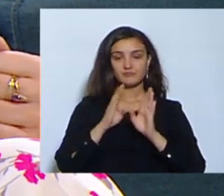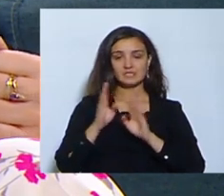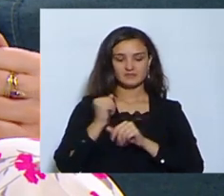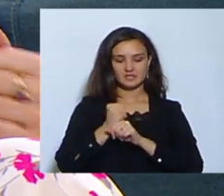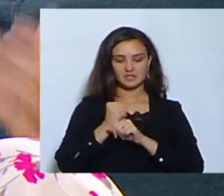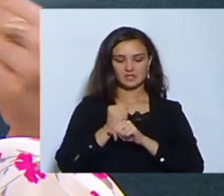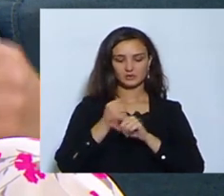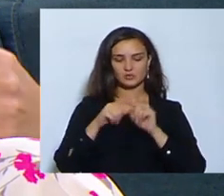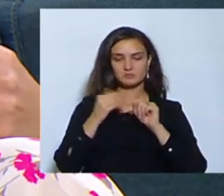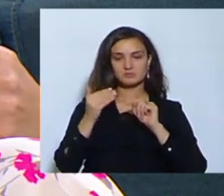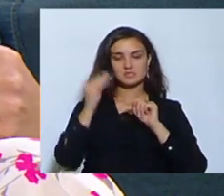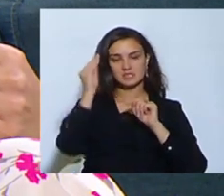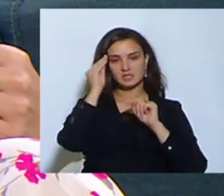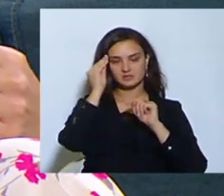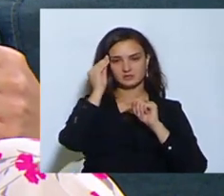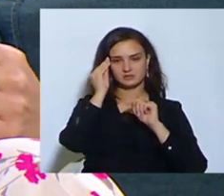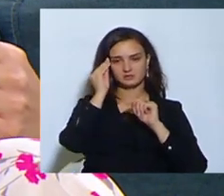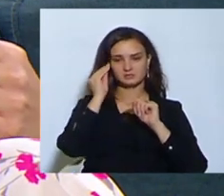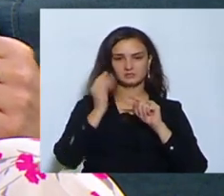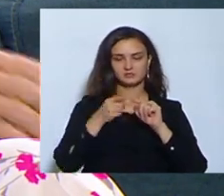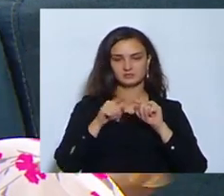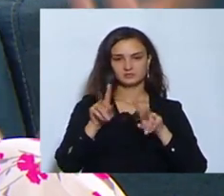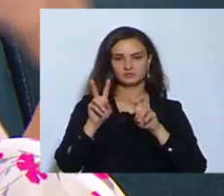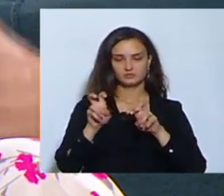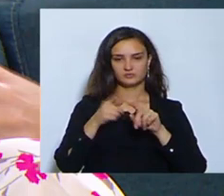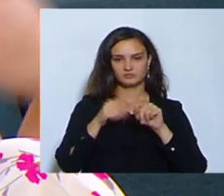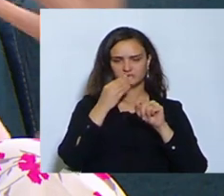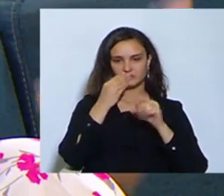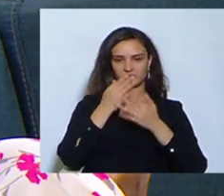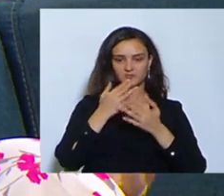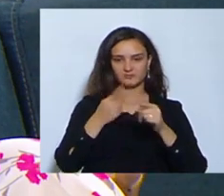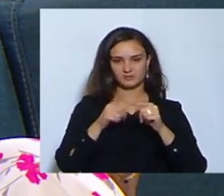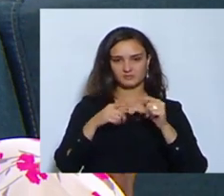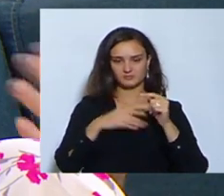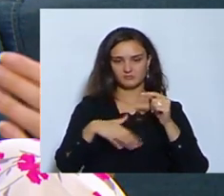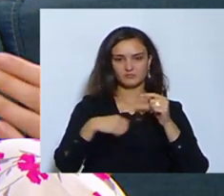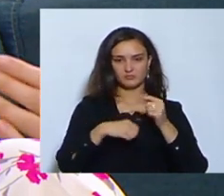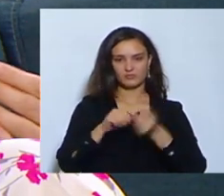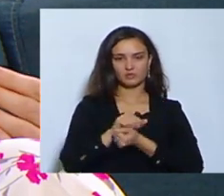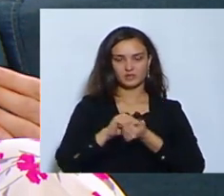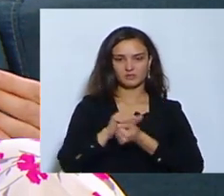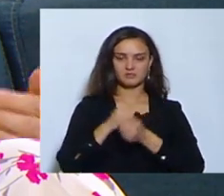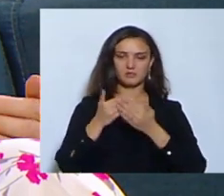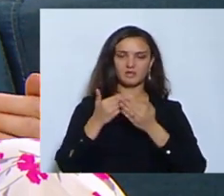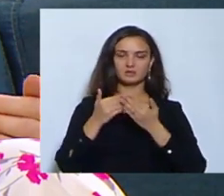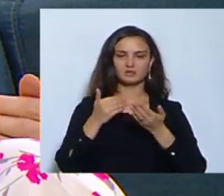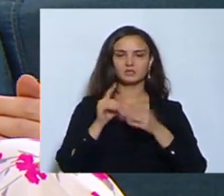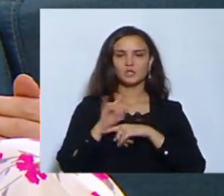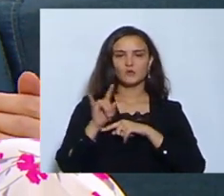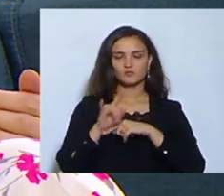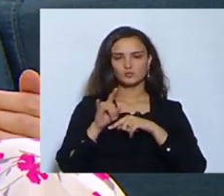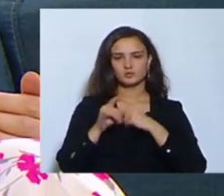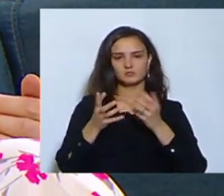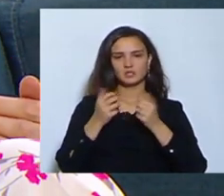ქცევები, რომლებიც მისი აზრით ემსახურება იმ საკვების მონელებას. როგორიც არის მაგალითად